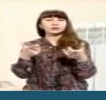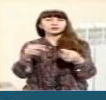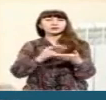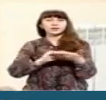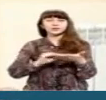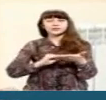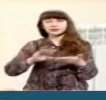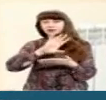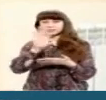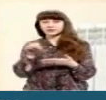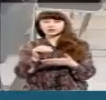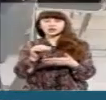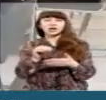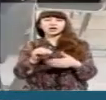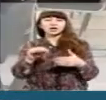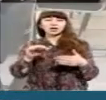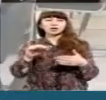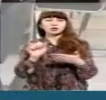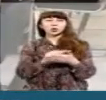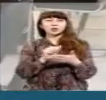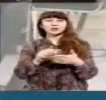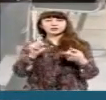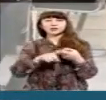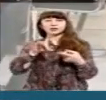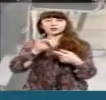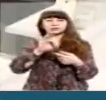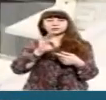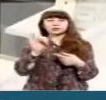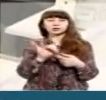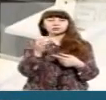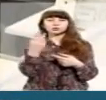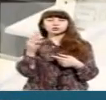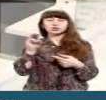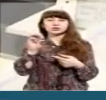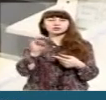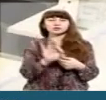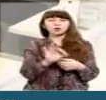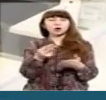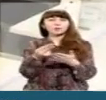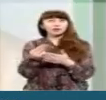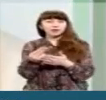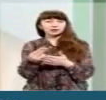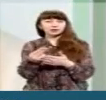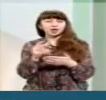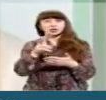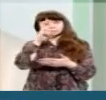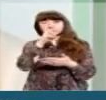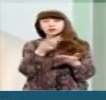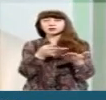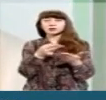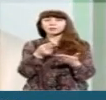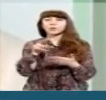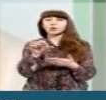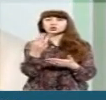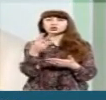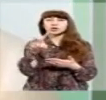көрсетілуі тиіс. Қызмет құны ақылы. Егер азамат дайын сатып алу шартымен келсе, мемлекеттік баж мөлшері 1200 теңге. Услуга платная в